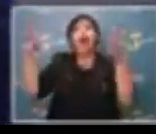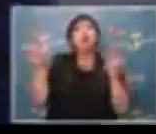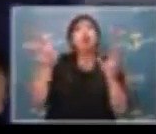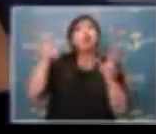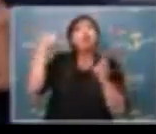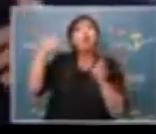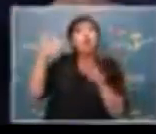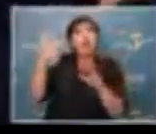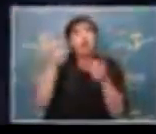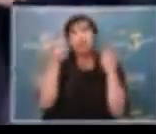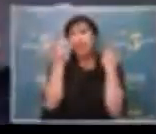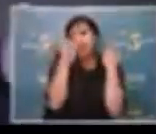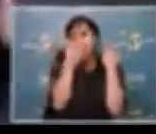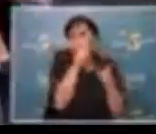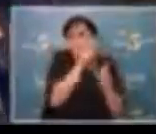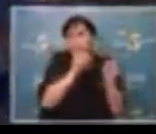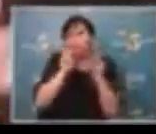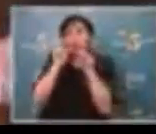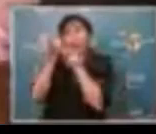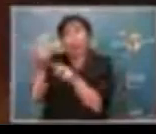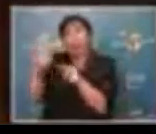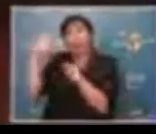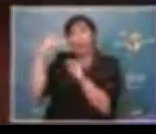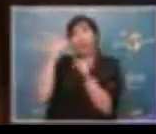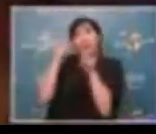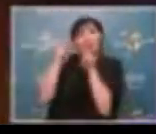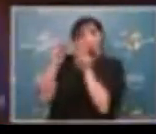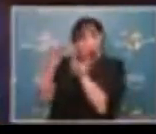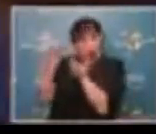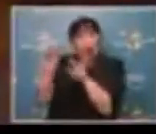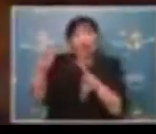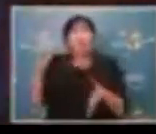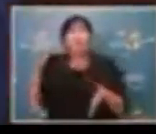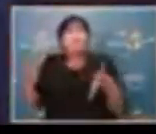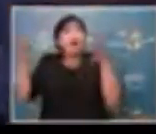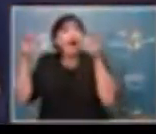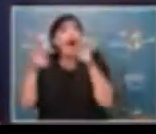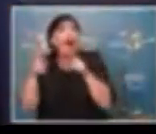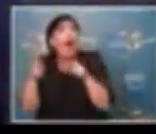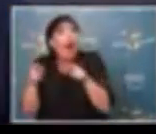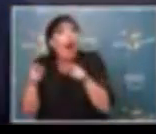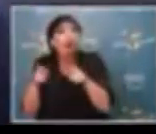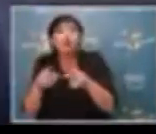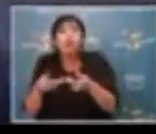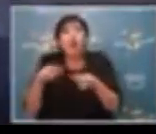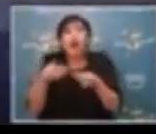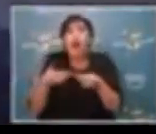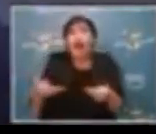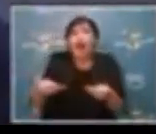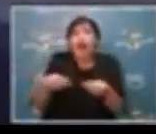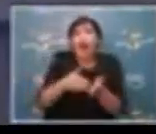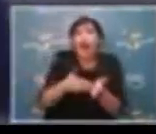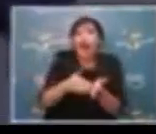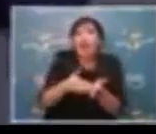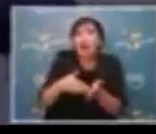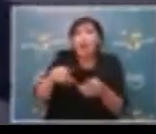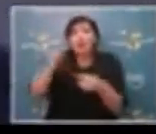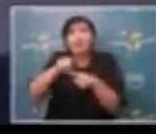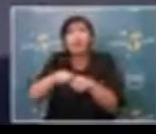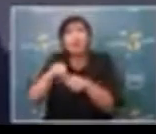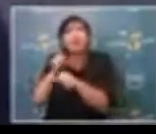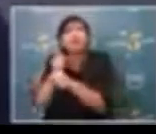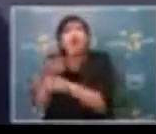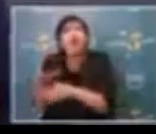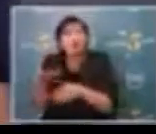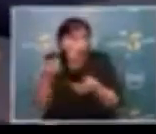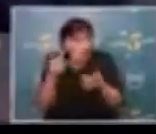migliaia di persone vanno a vedere i film e il palazzo è di cartapesta e gesso, fatto benissimo, bello,